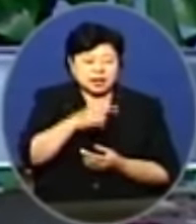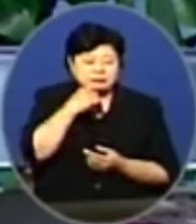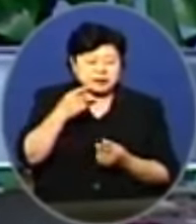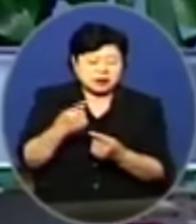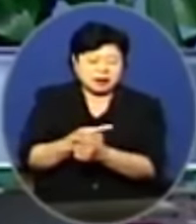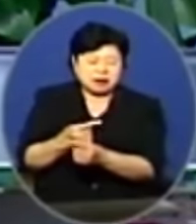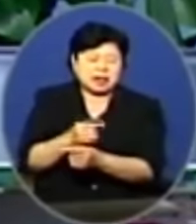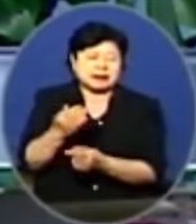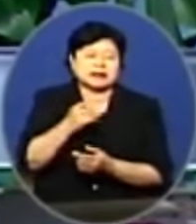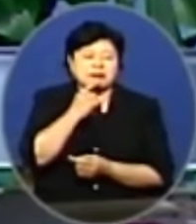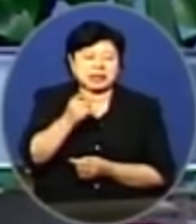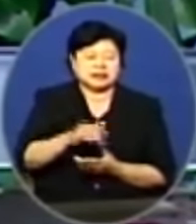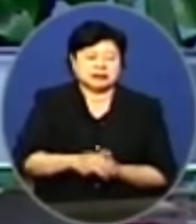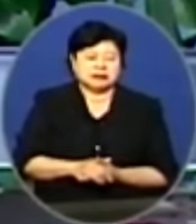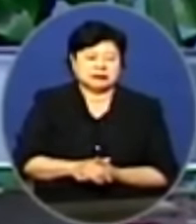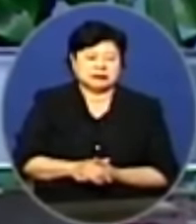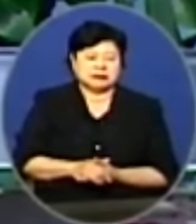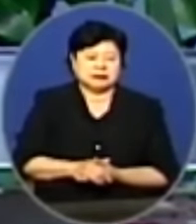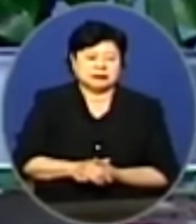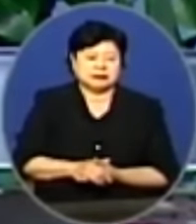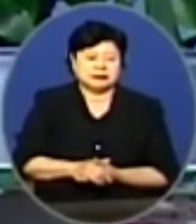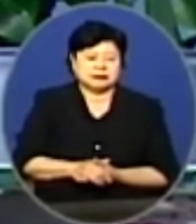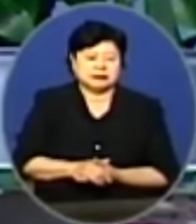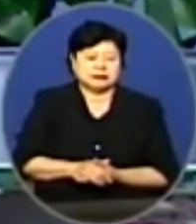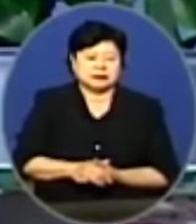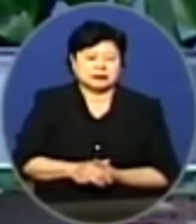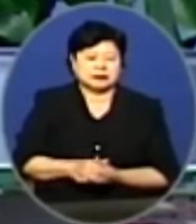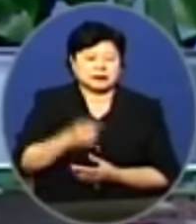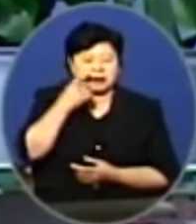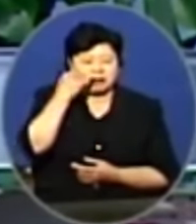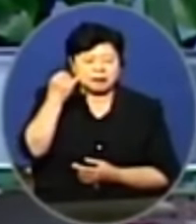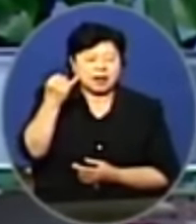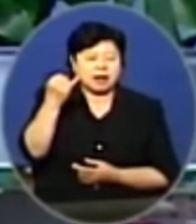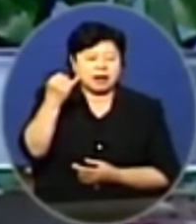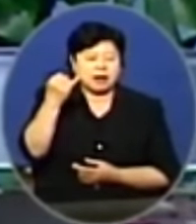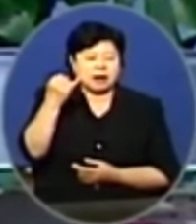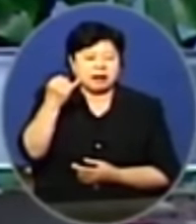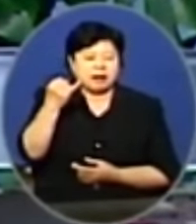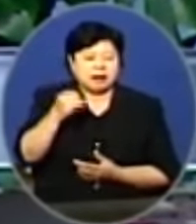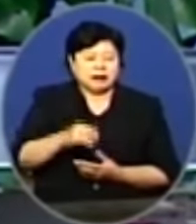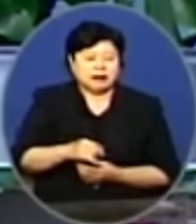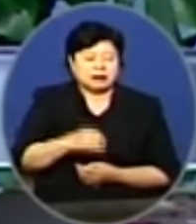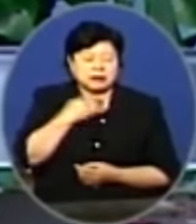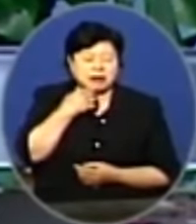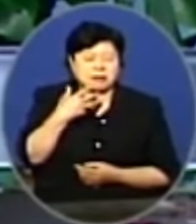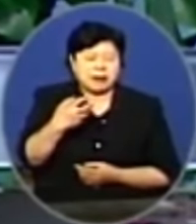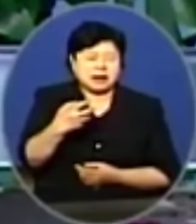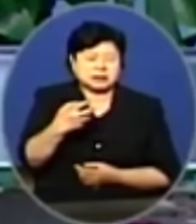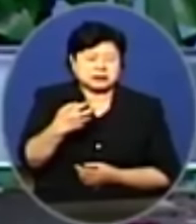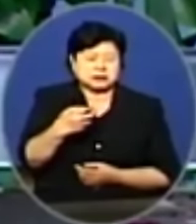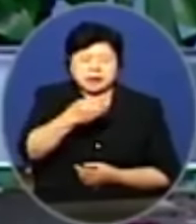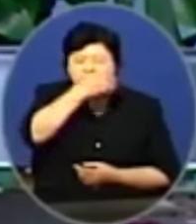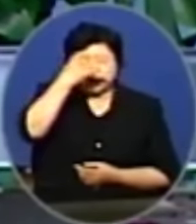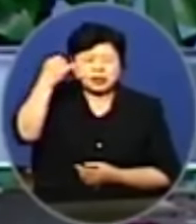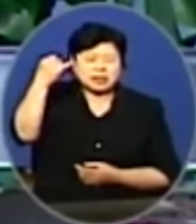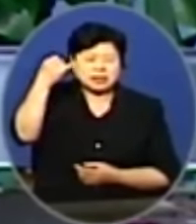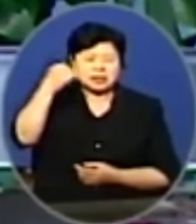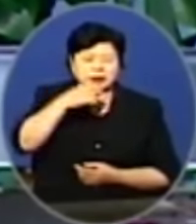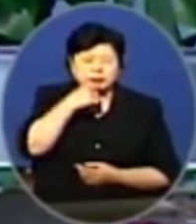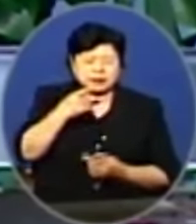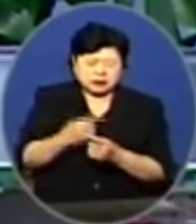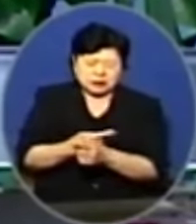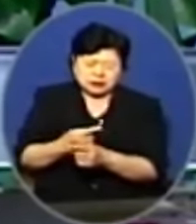피를 걸러내야 되니까 그렇게 하라고. 아유, 나이 이제 80이 넘은 할머니가